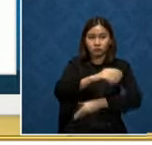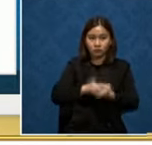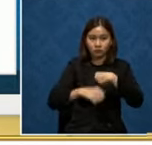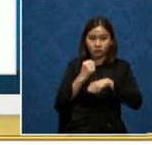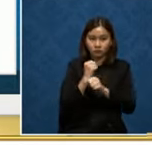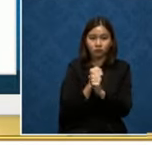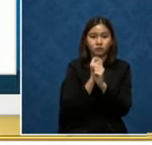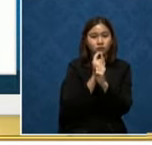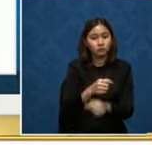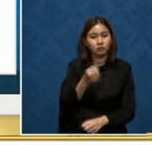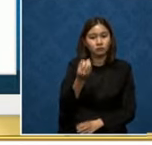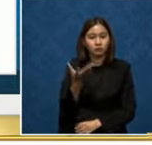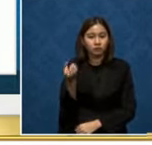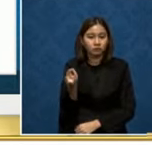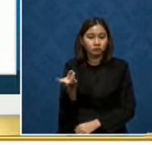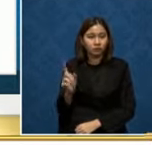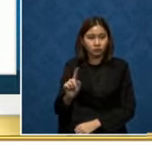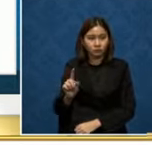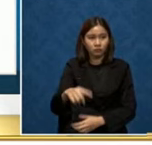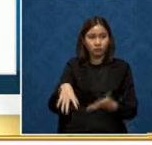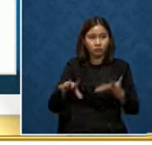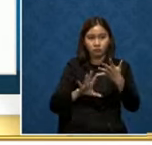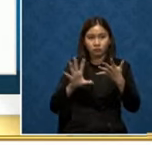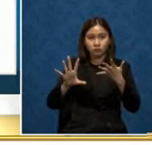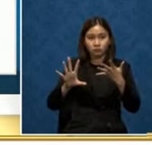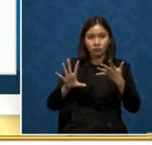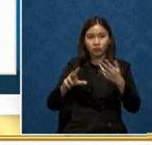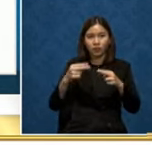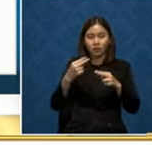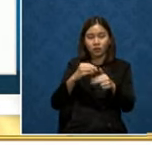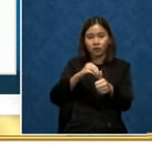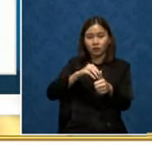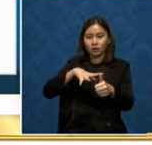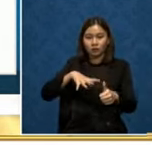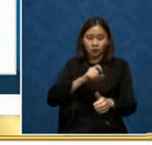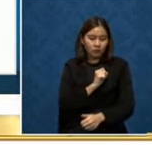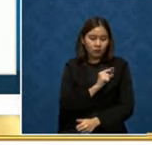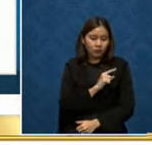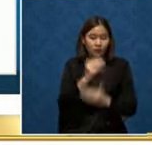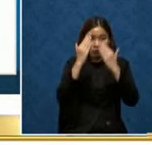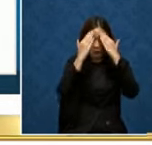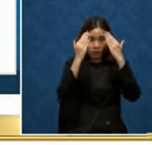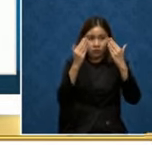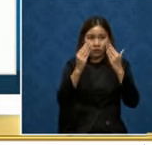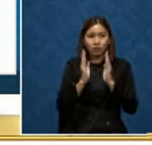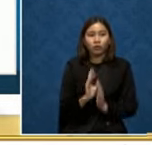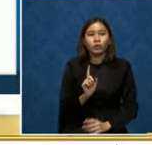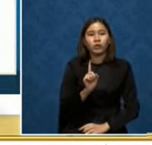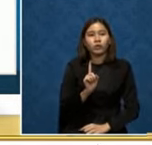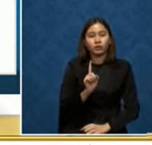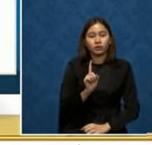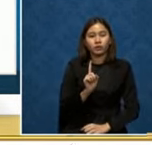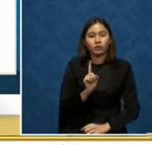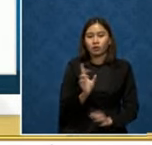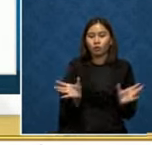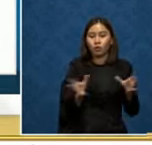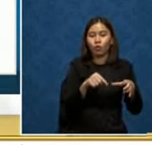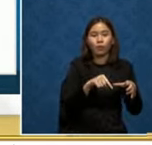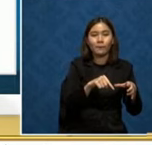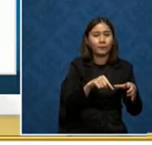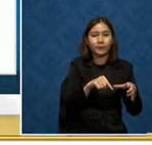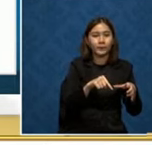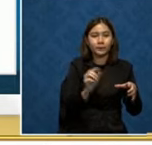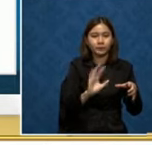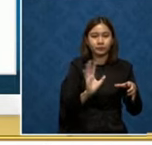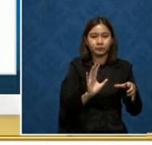ในทางปฏิบัติมากน้เพีงใด5. ดาโต้ยุนิธรรม คนเดียวนะครับท่ประทานไม่ได้เป็อง